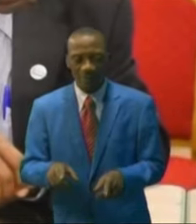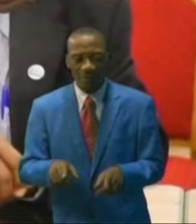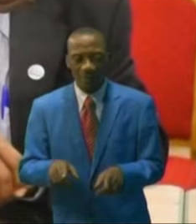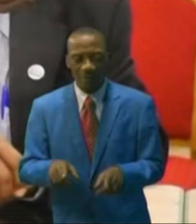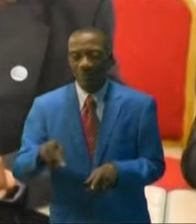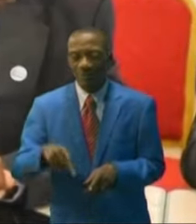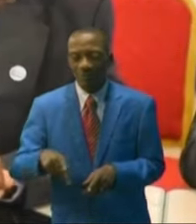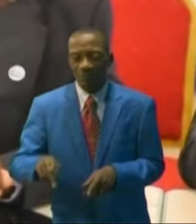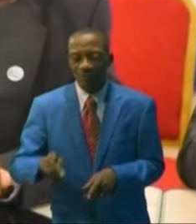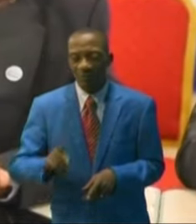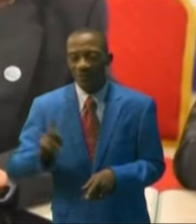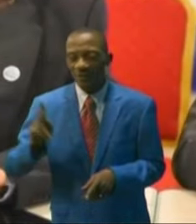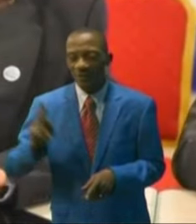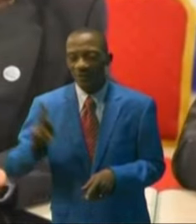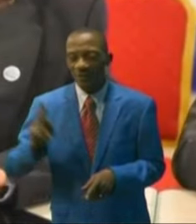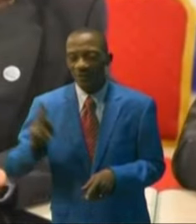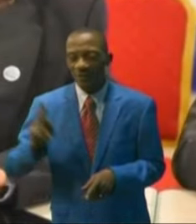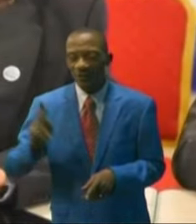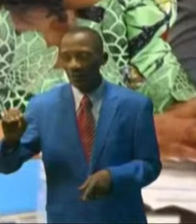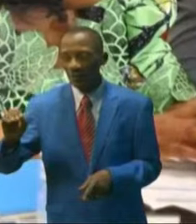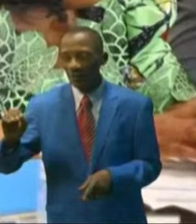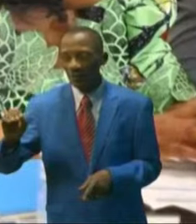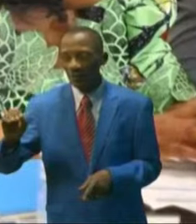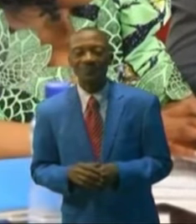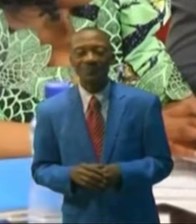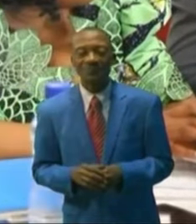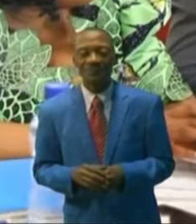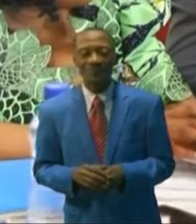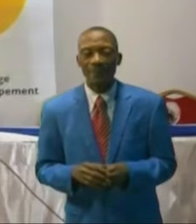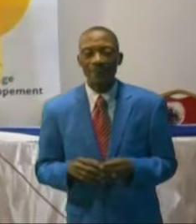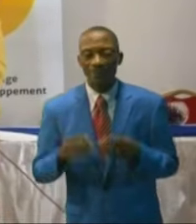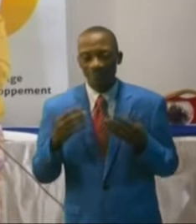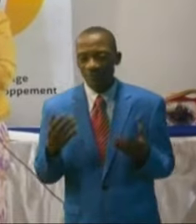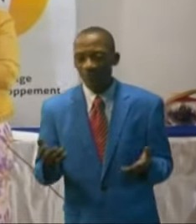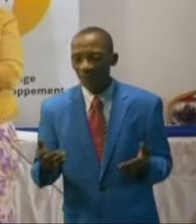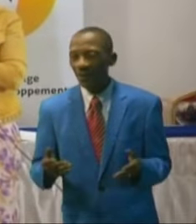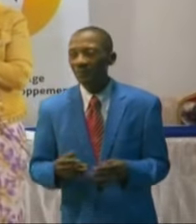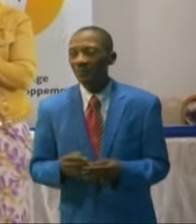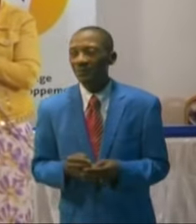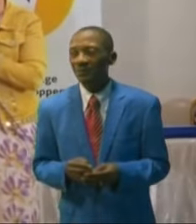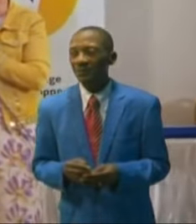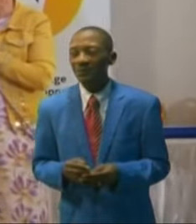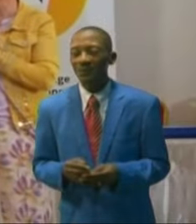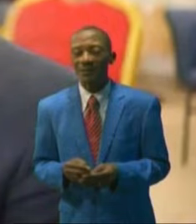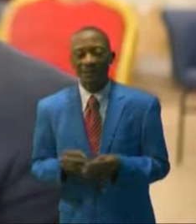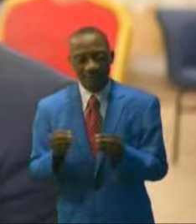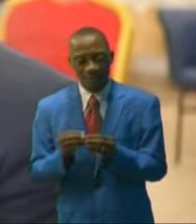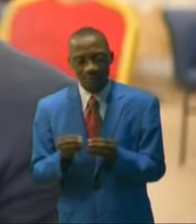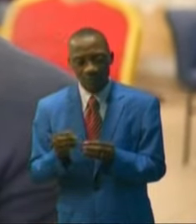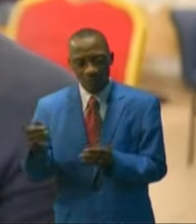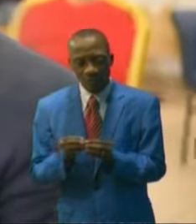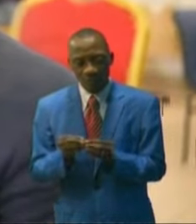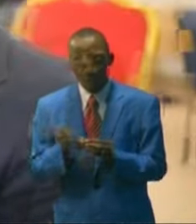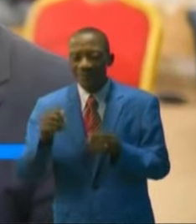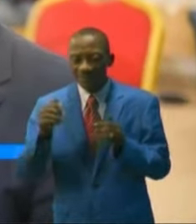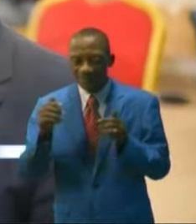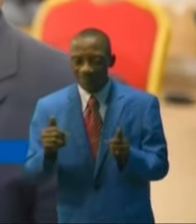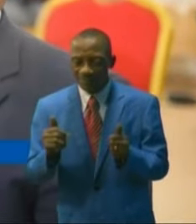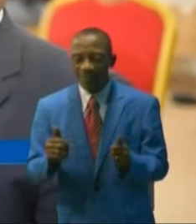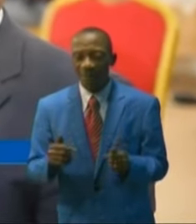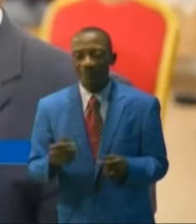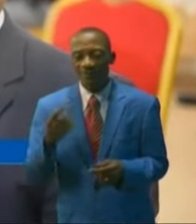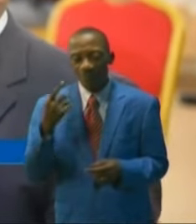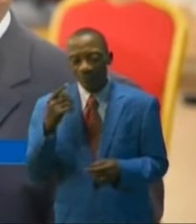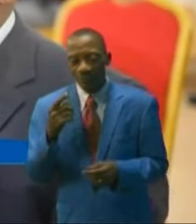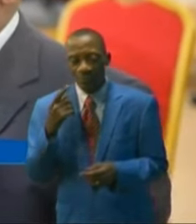C'est prévu. Les discussions sont centrées sur la formation, c'est basé sur l'objectif de l'ONEM, les référentiels